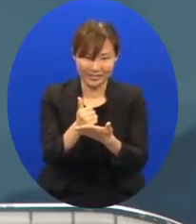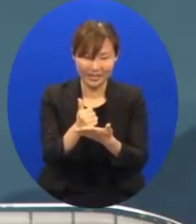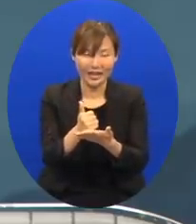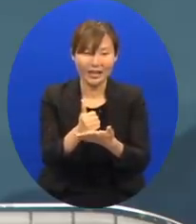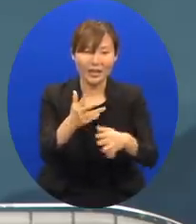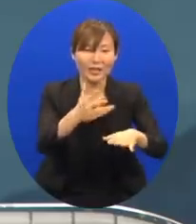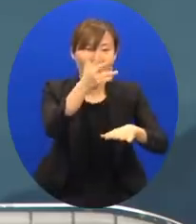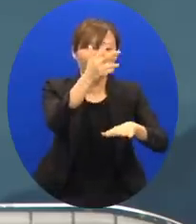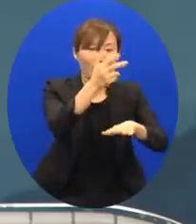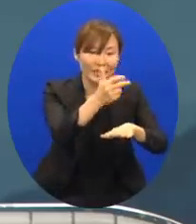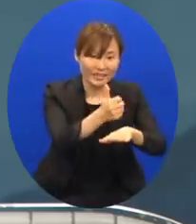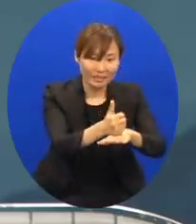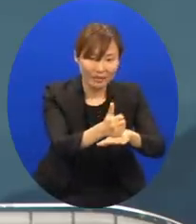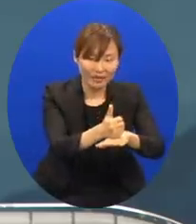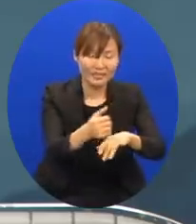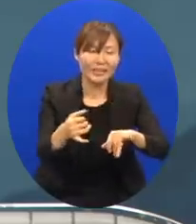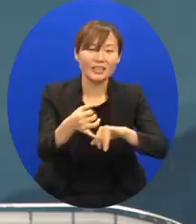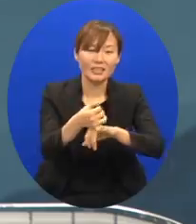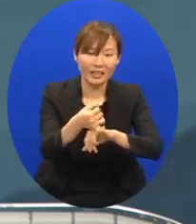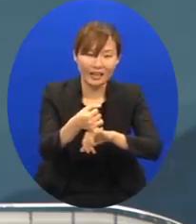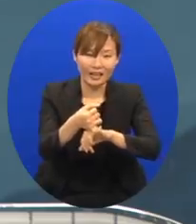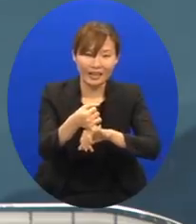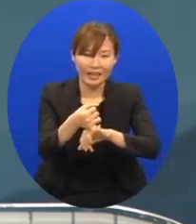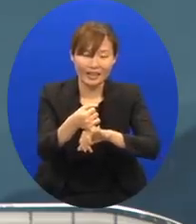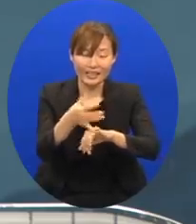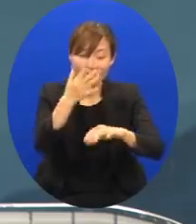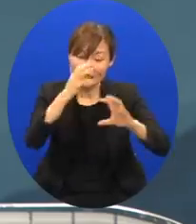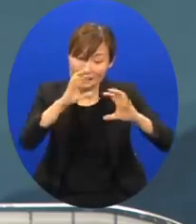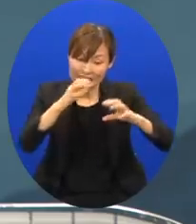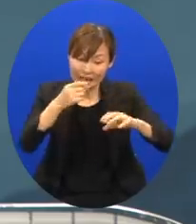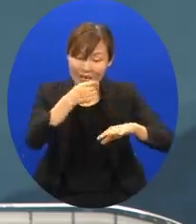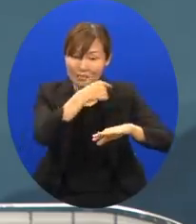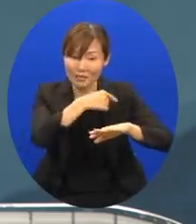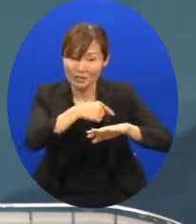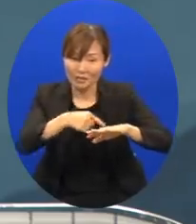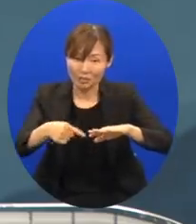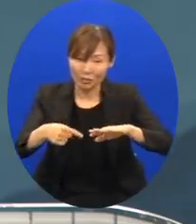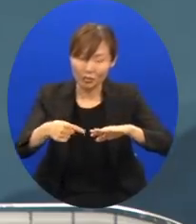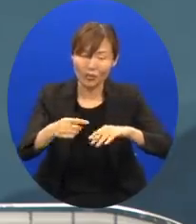내가 세상 끝날까지 너희와 항상 함께 하리라